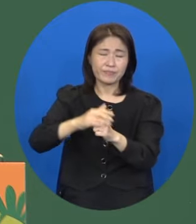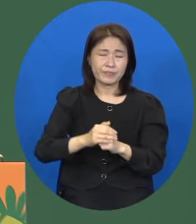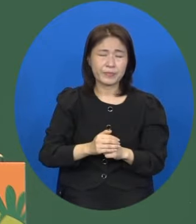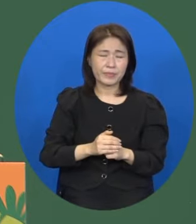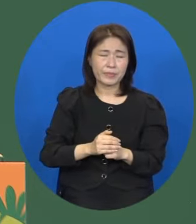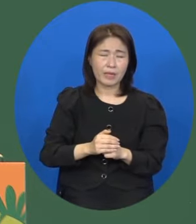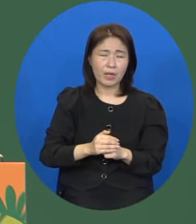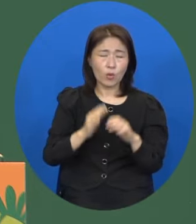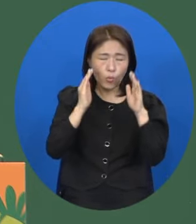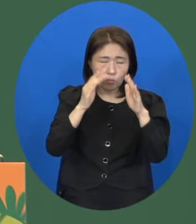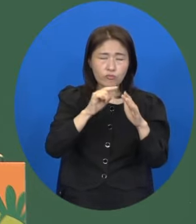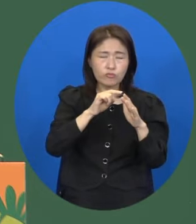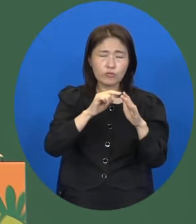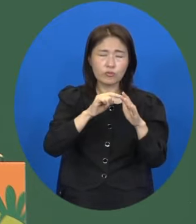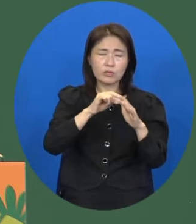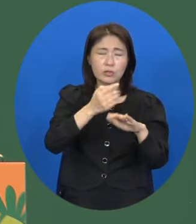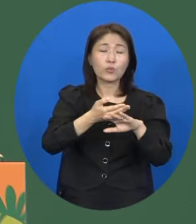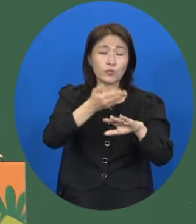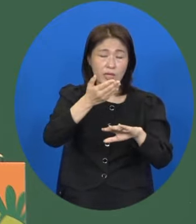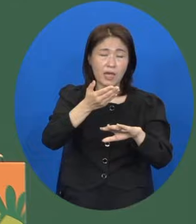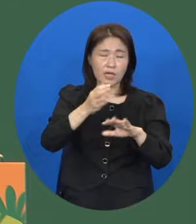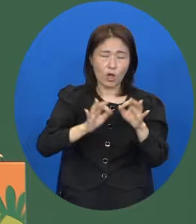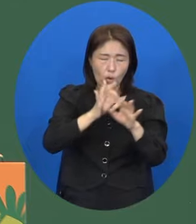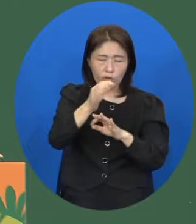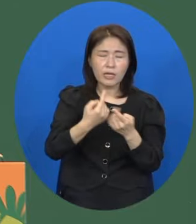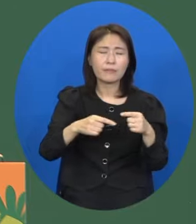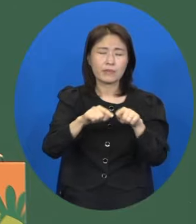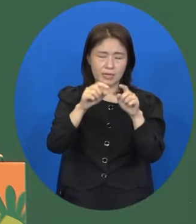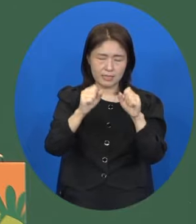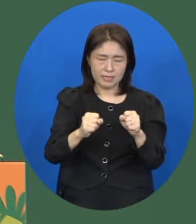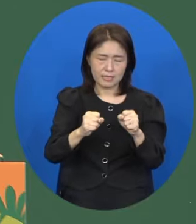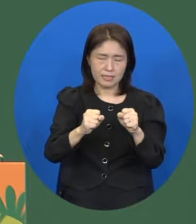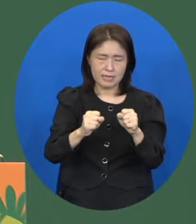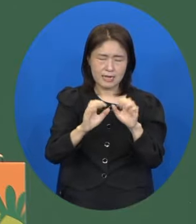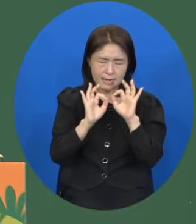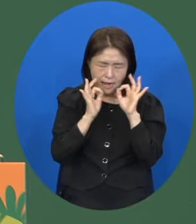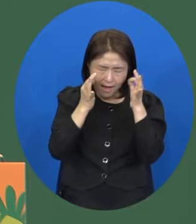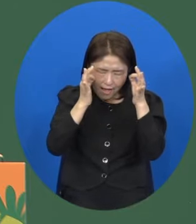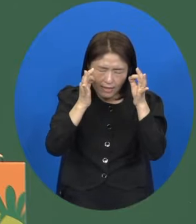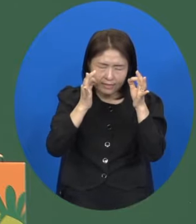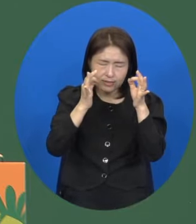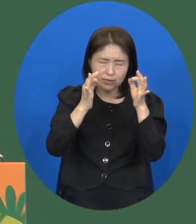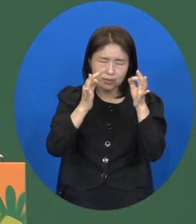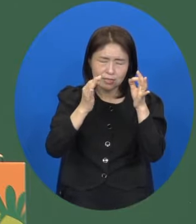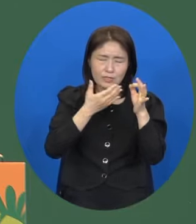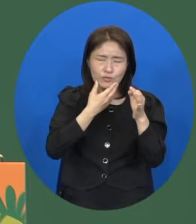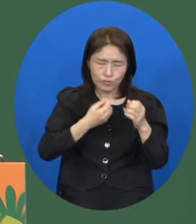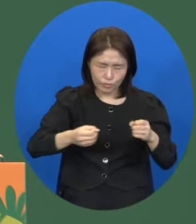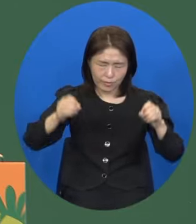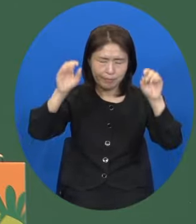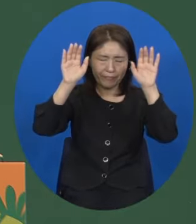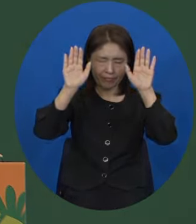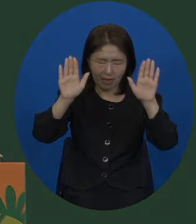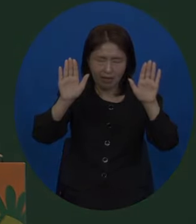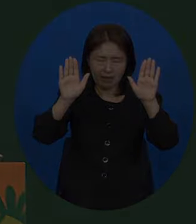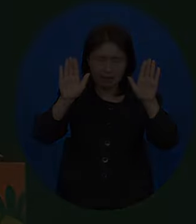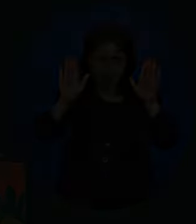위에 이제로부터 영원히 함께 하시기를 간절히 축원하옵나이다. 아멘.